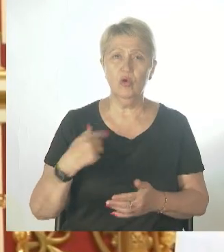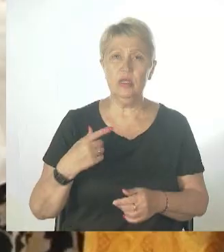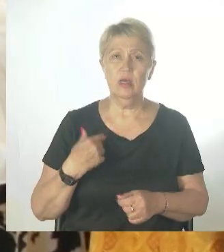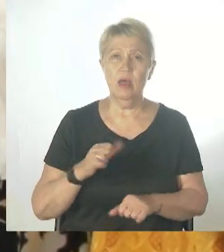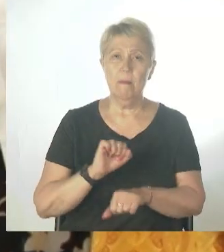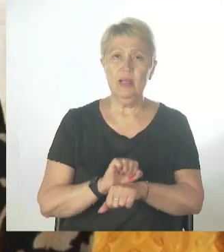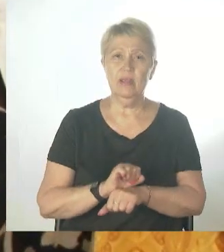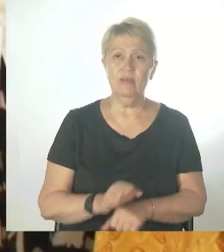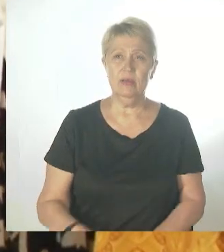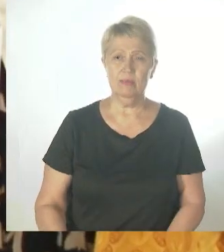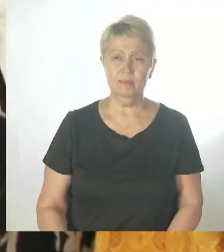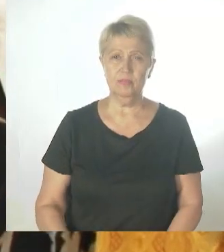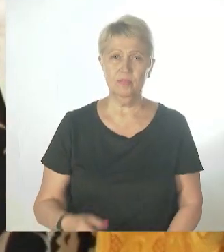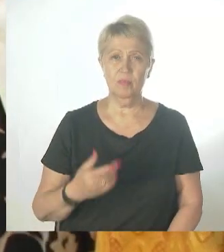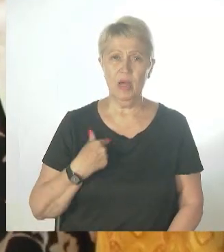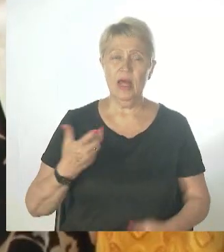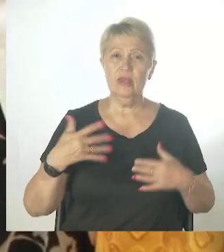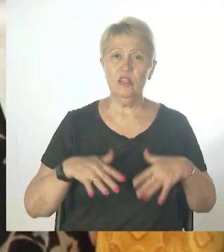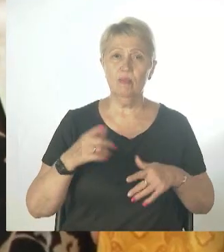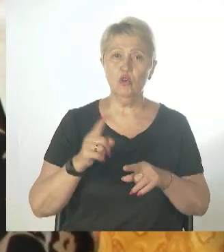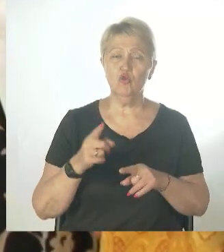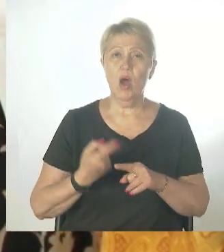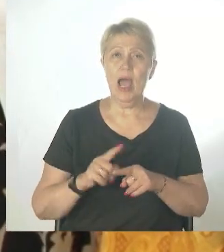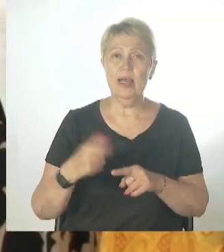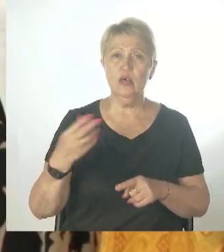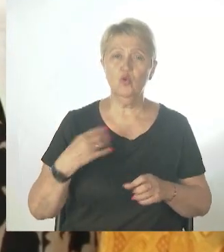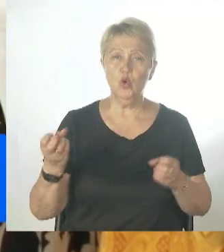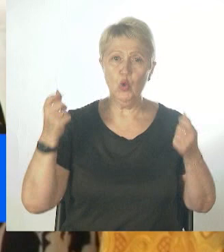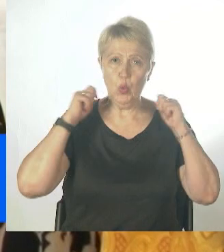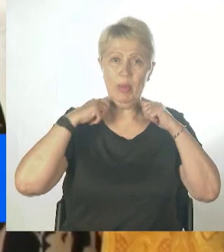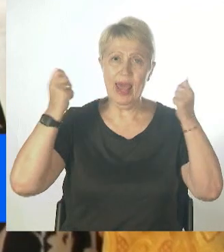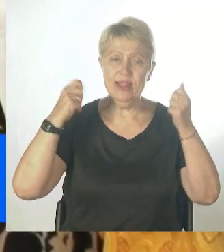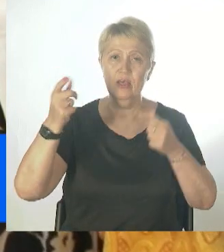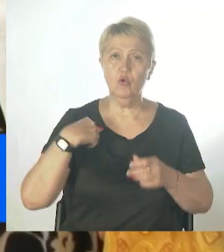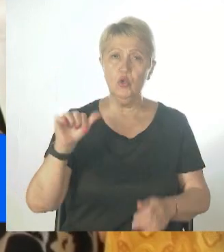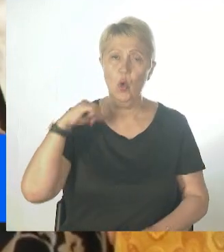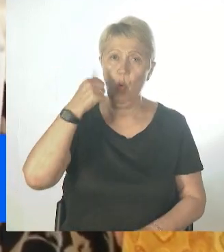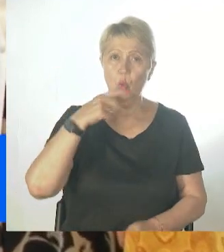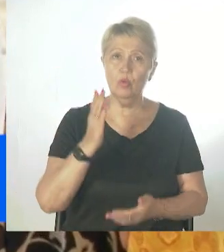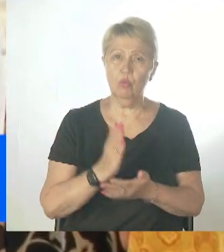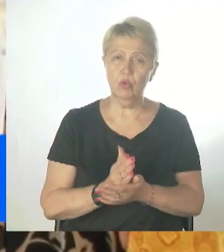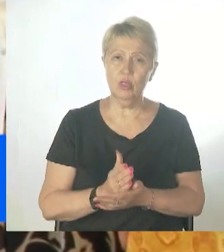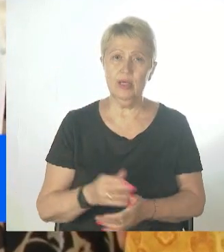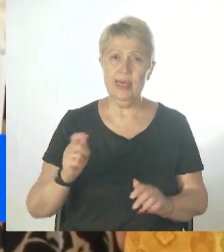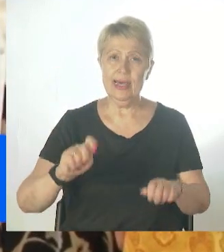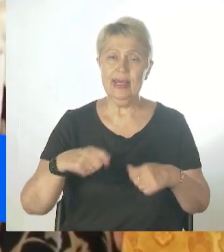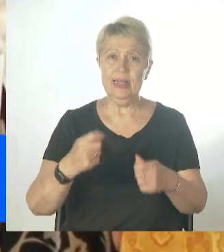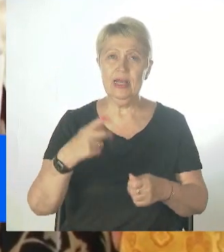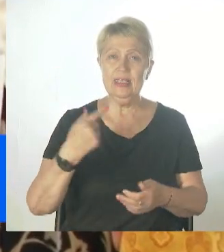дань. Мы надеемся, что этот юбилейный год и принесение мощей даст